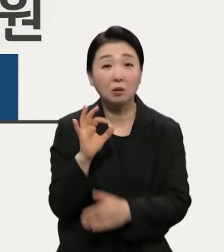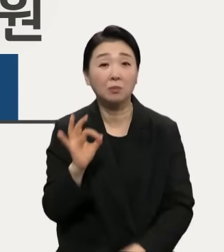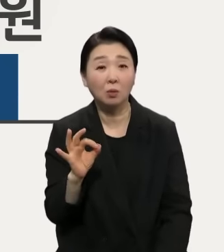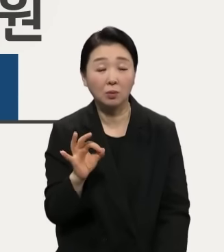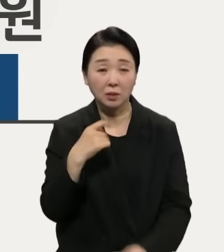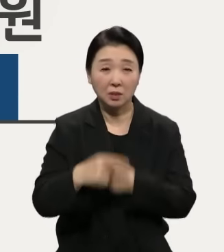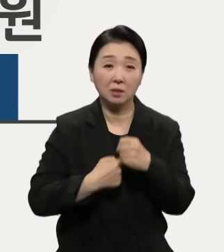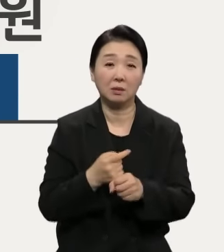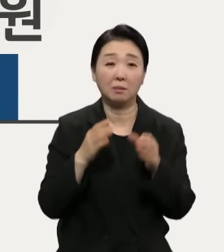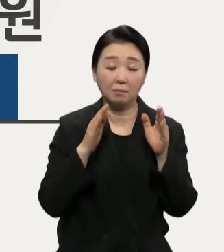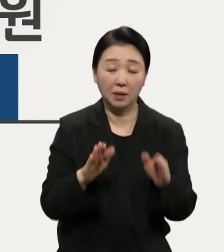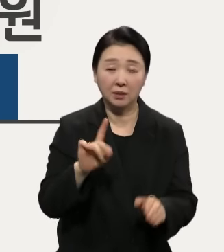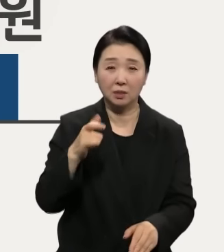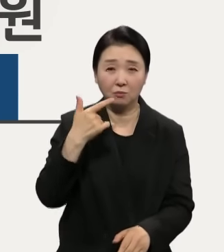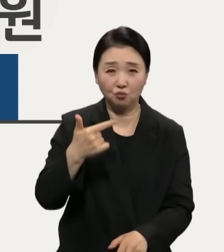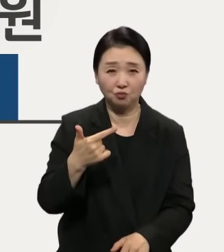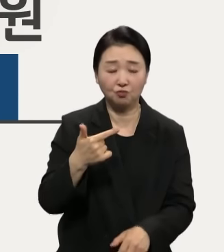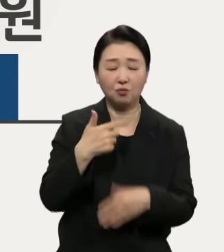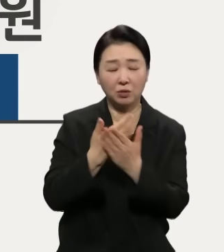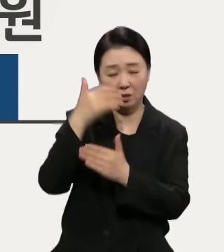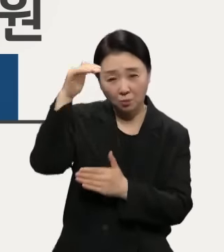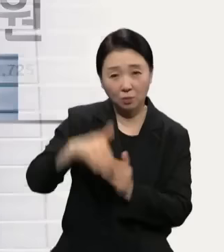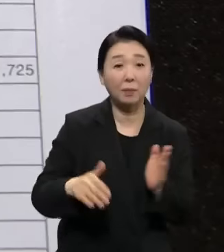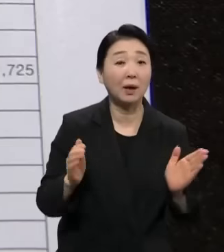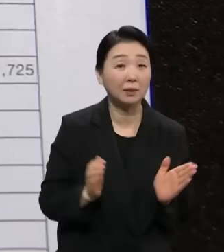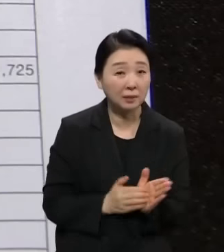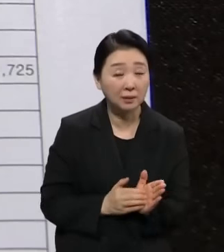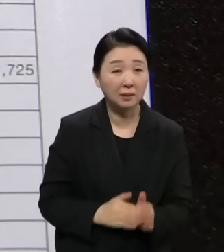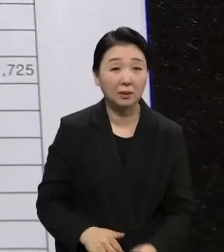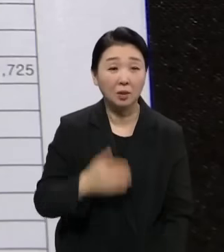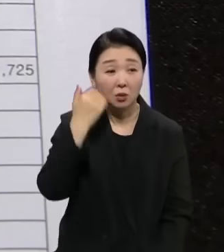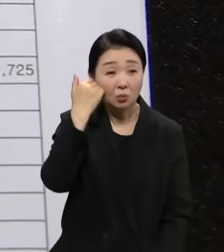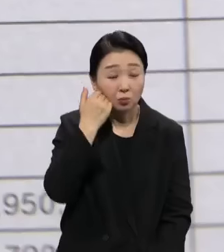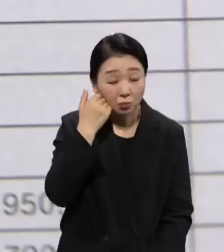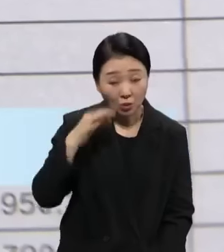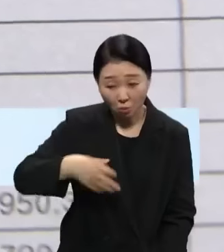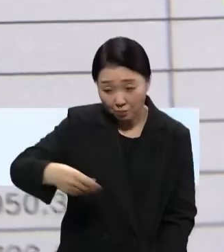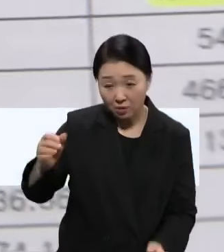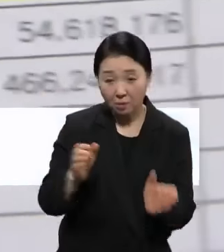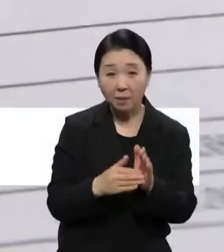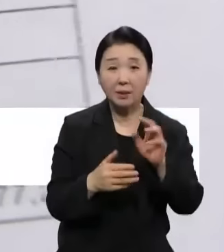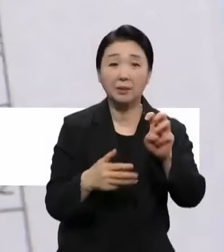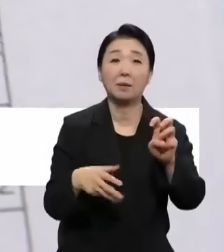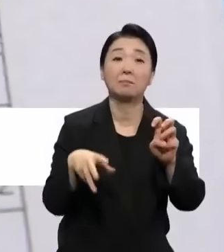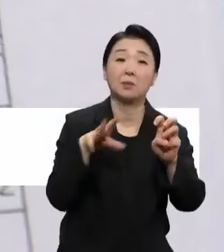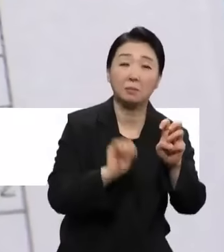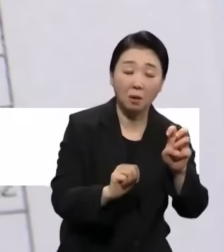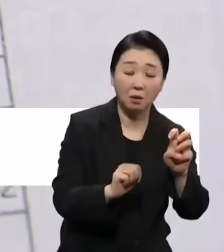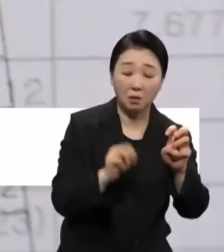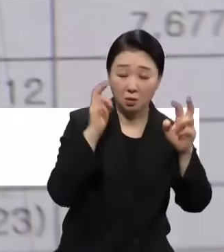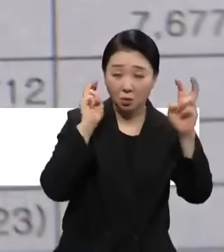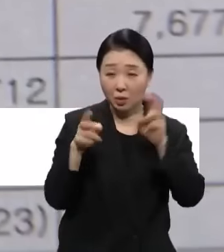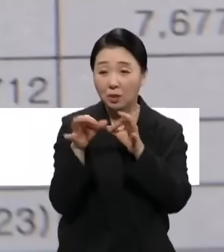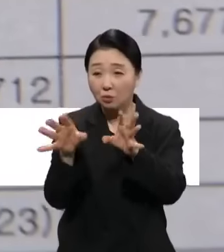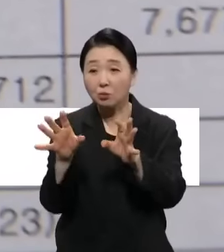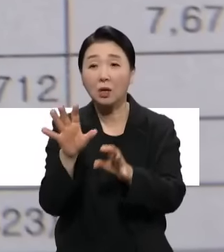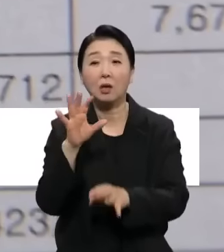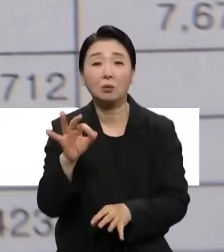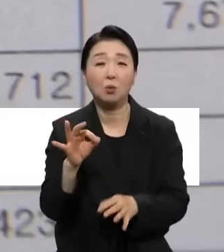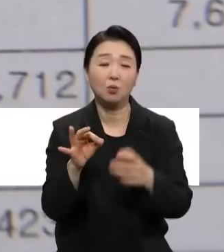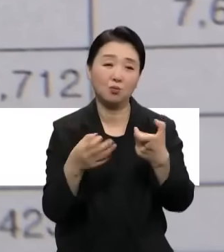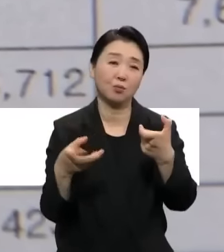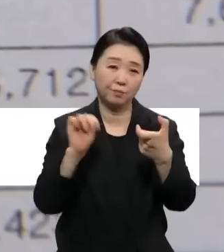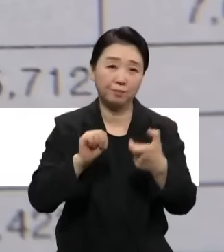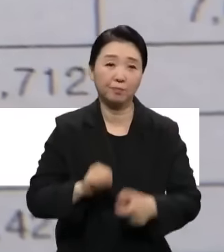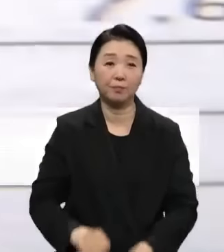1년 만에 16억 원대로 곤두박질 쳤습니다. 누군가에게 빌려준 돈이 30억 원, 한 회사에 투자한 돈도 60억